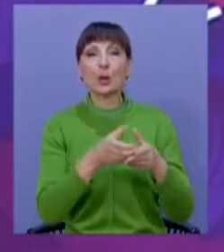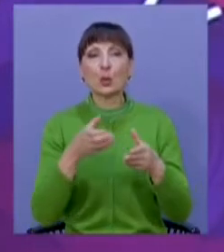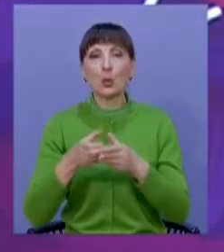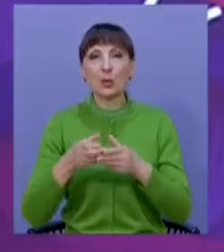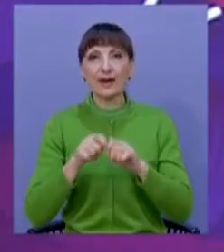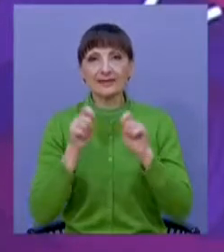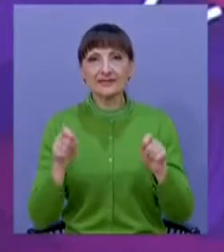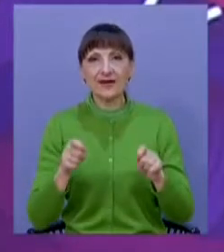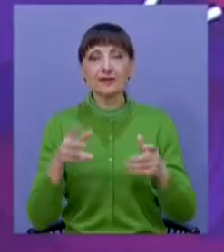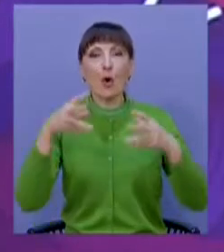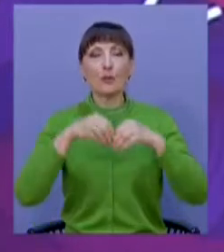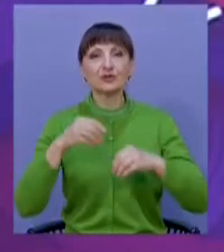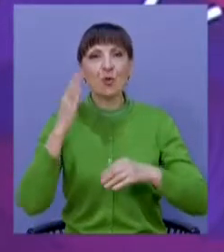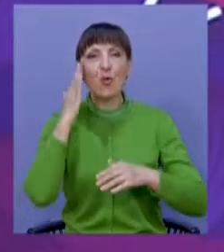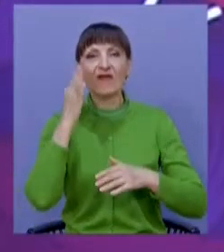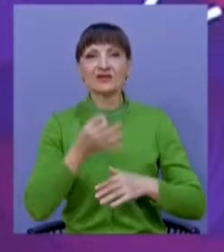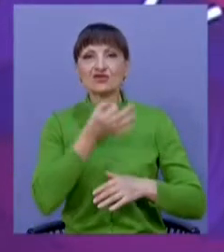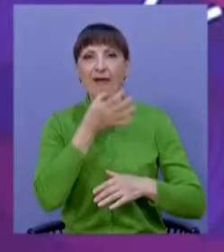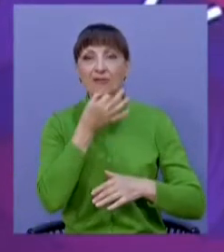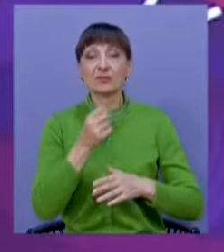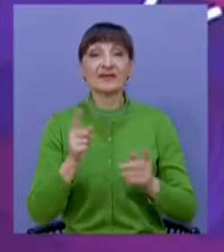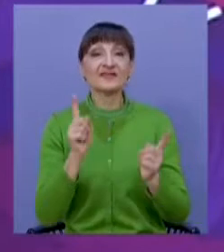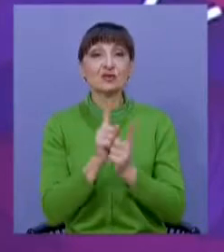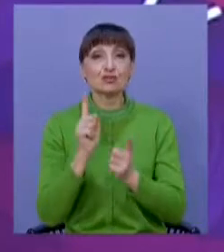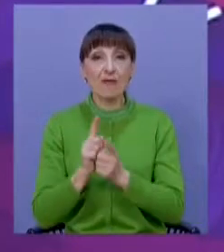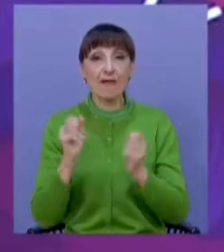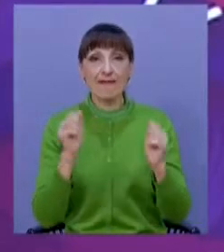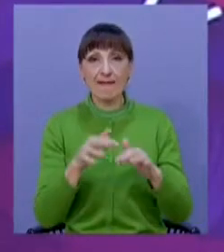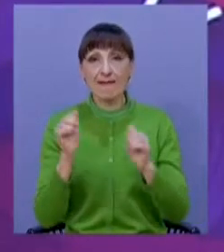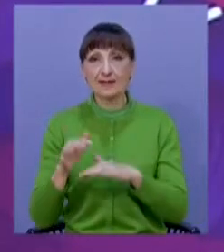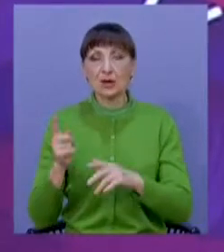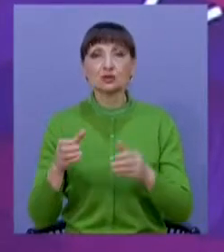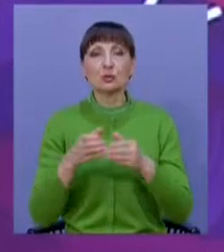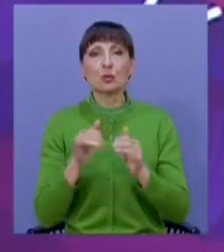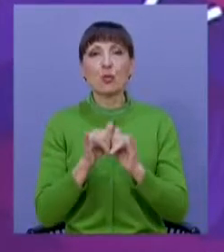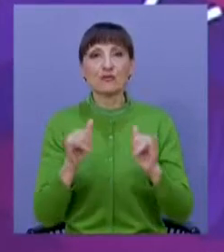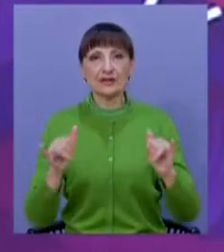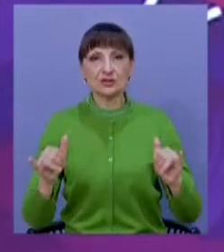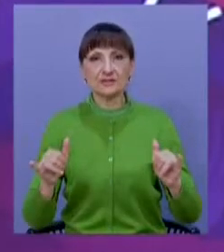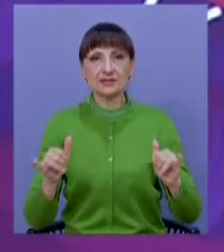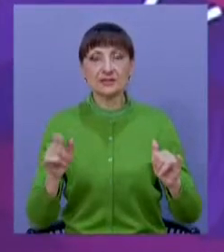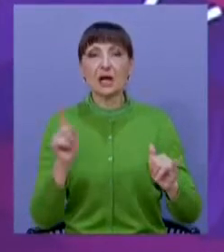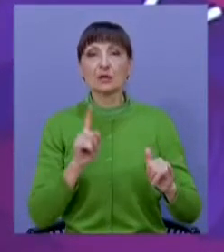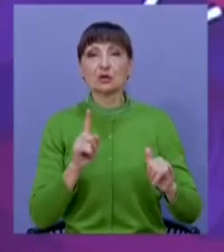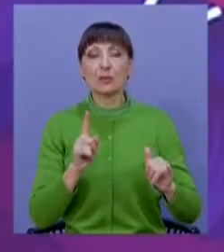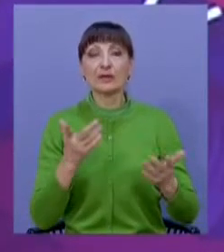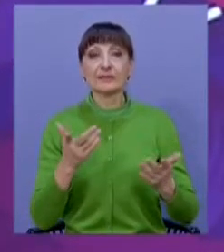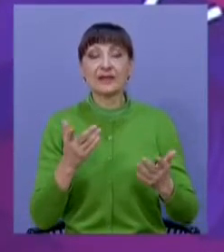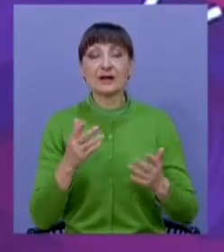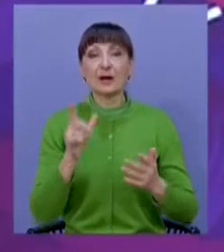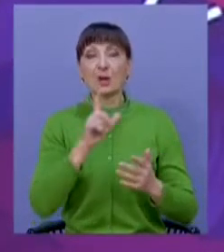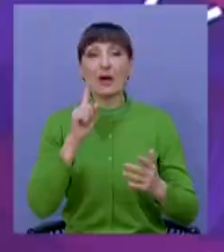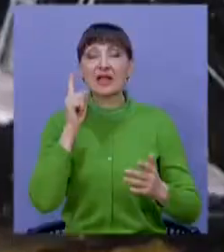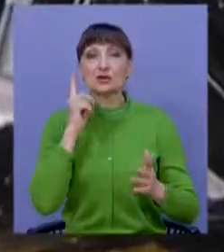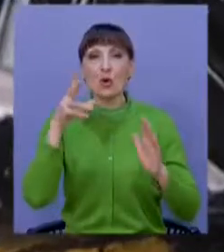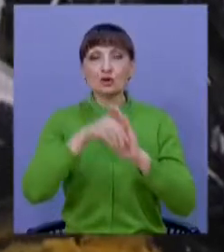по общим увлечениям, чтобы они где-то встречались, чтобы группы эти росли, чтобы как-то социализировалась